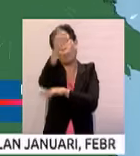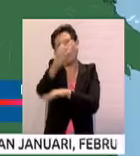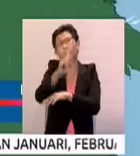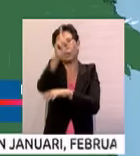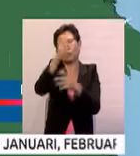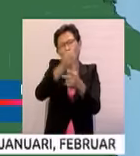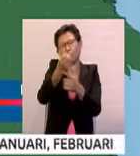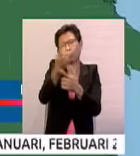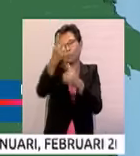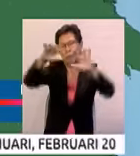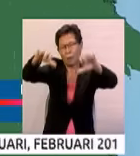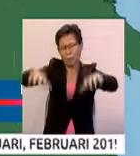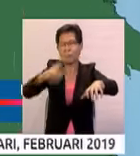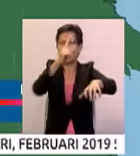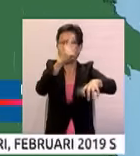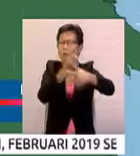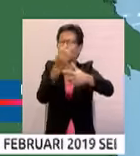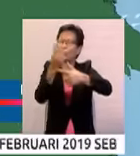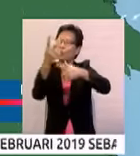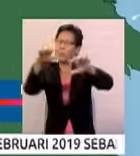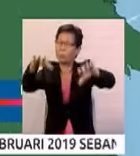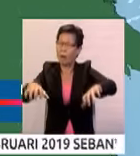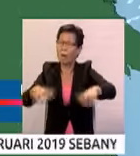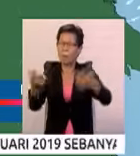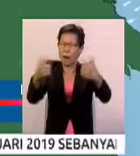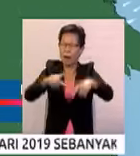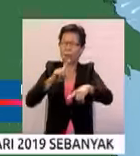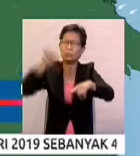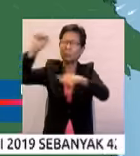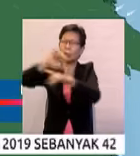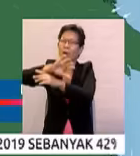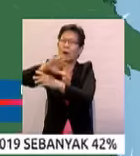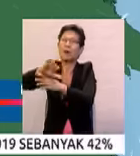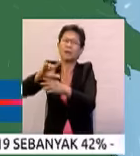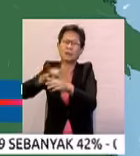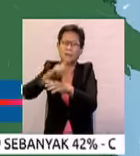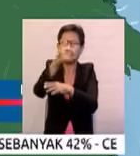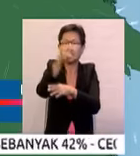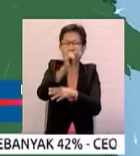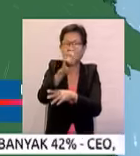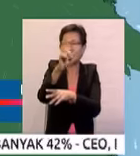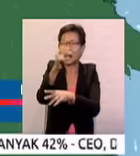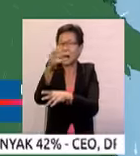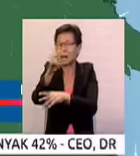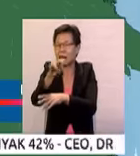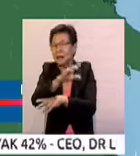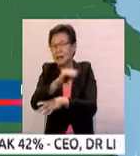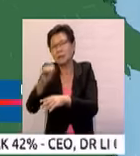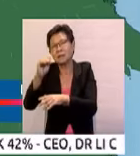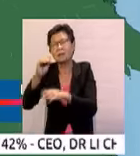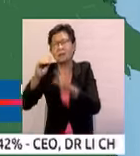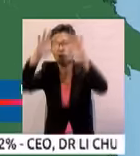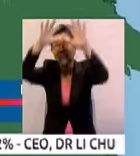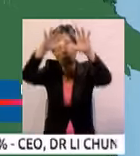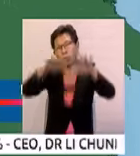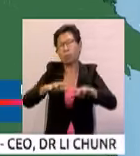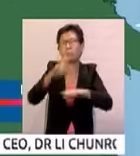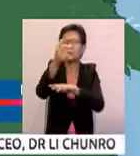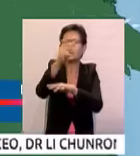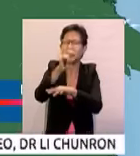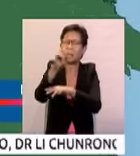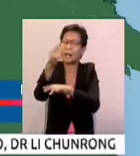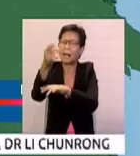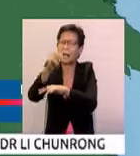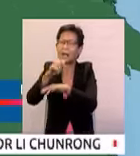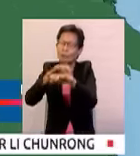1-2 tempat sedang berlaku di negeri Sabah, lebih tertumpu di bahagian Sandakan, dan kami jangkakan keadaan cuaca lembap di bahagian Sandakan